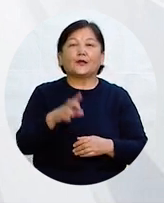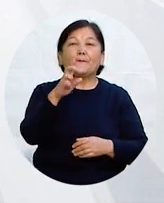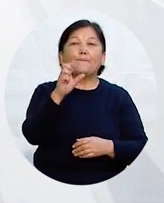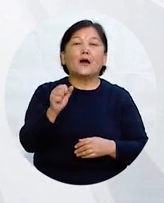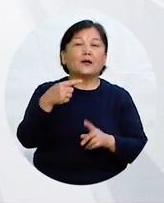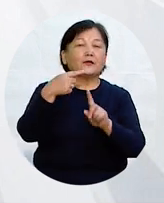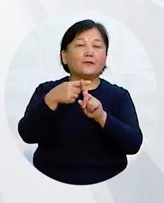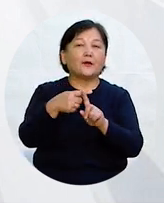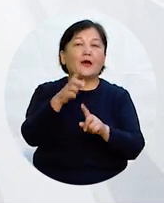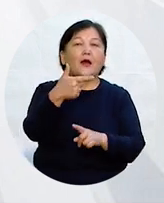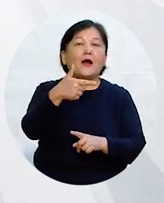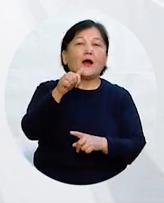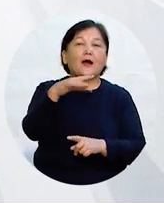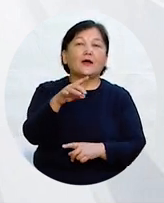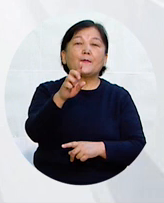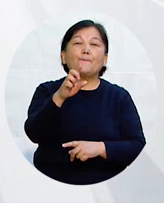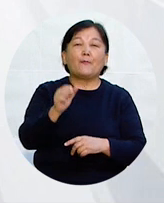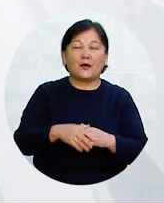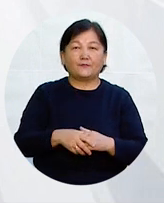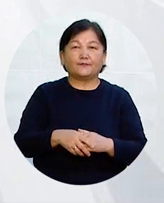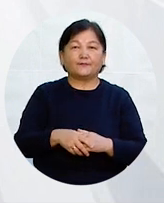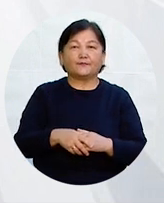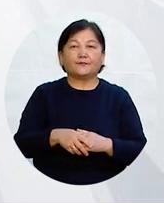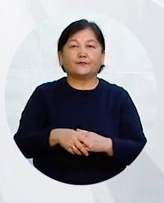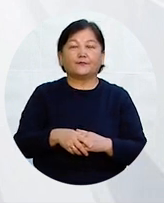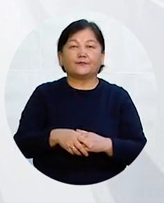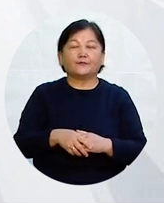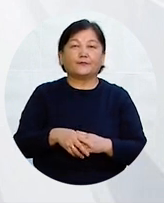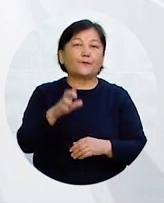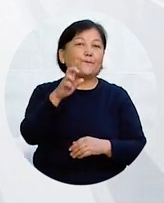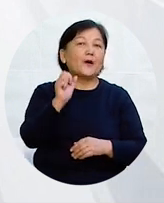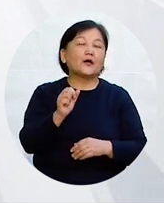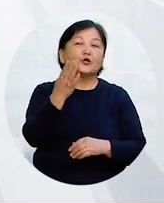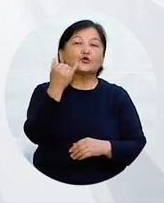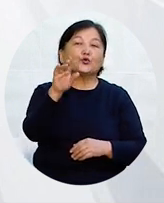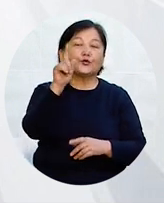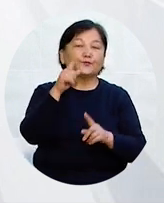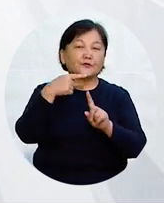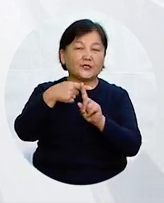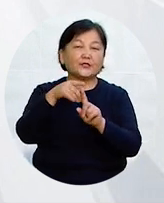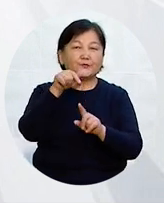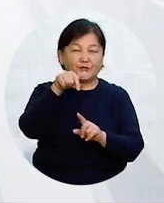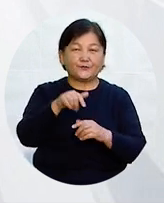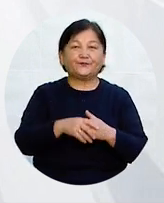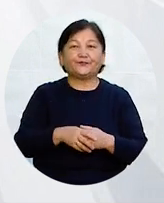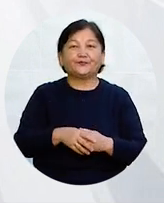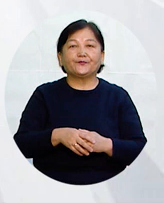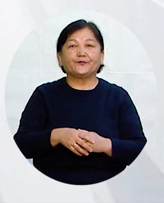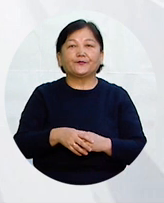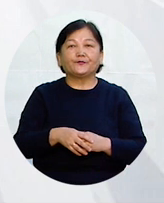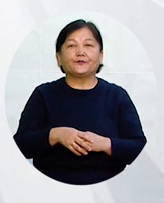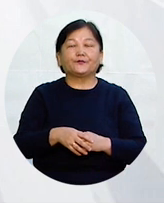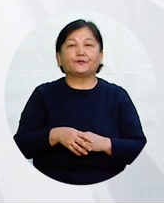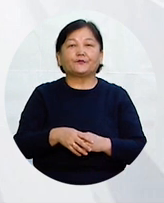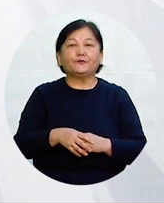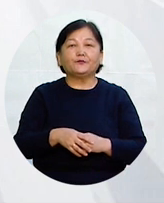залгая. Гарба. Оо бэ нөхцөлийг шууд залган бичнэ. За жич бусад хот гэдэг үг нь бэ үсэг